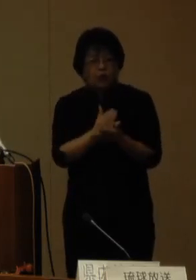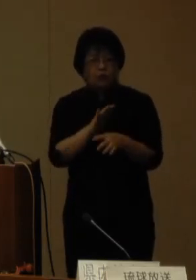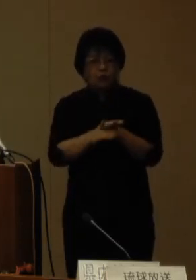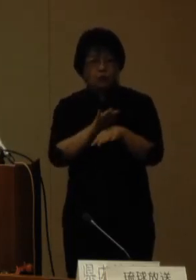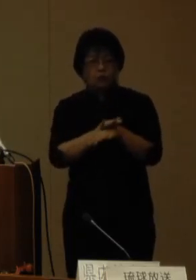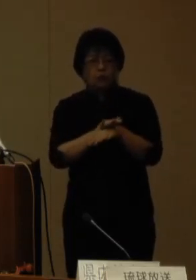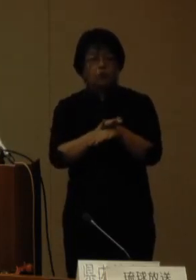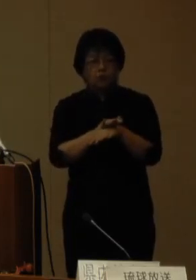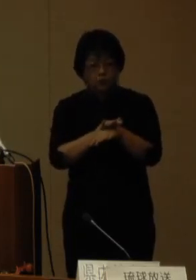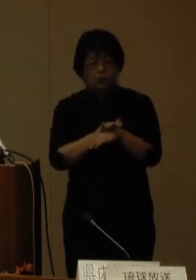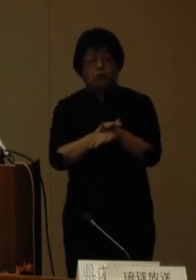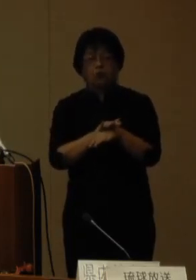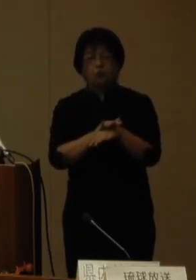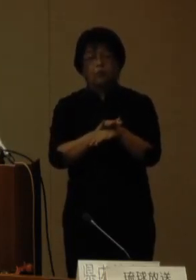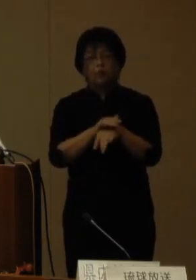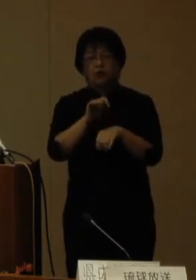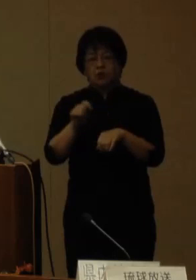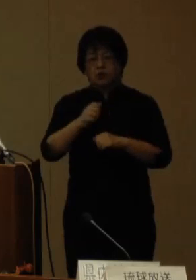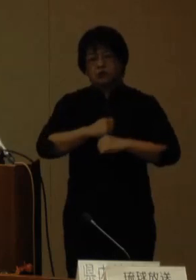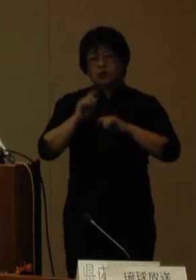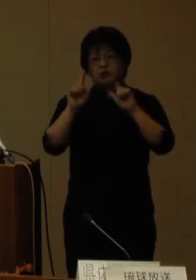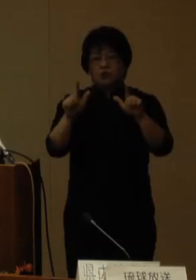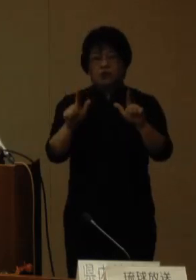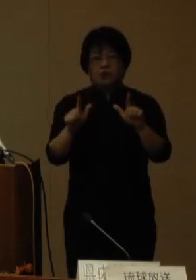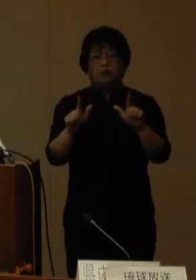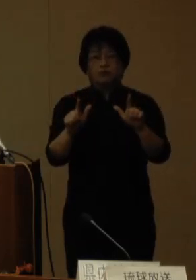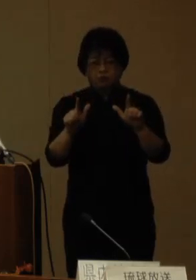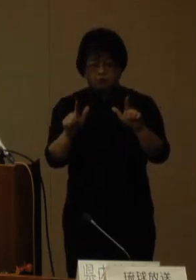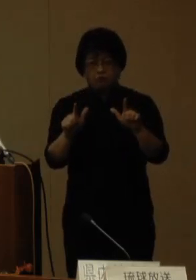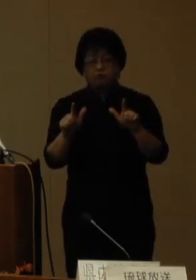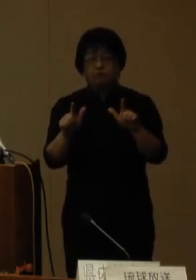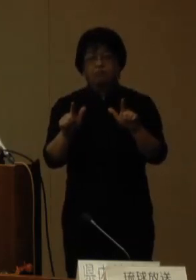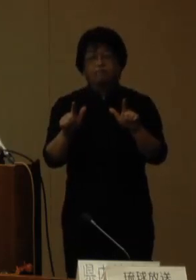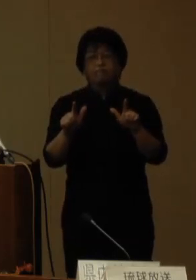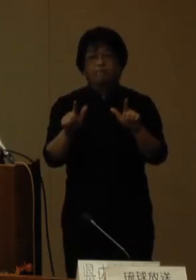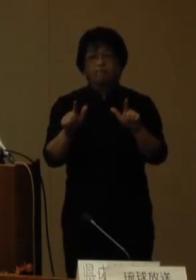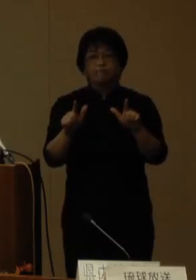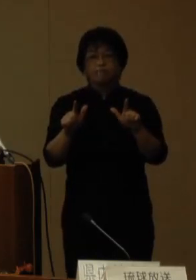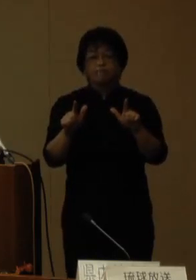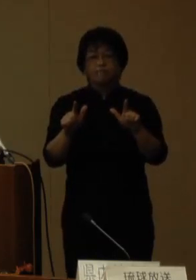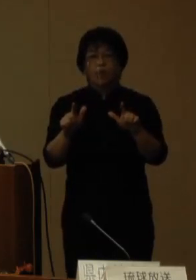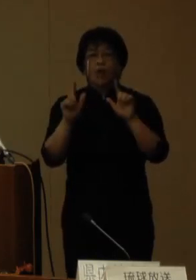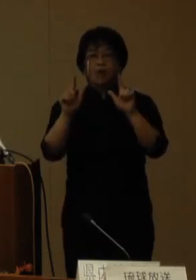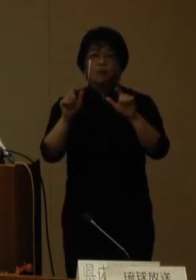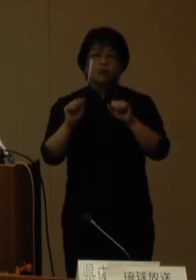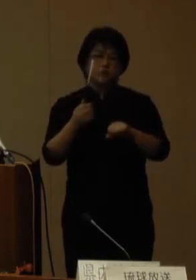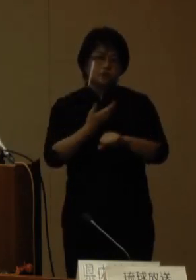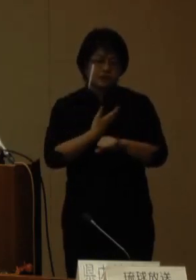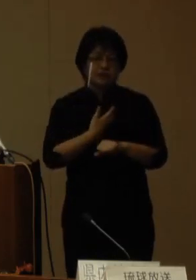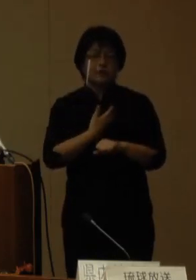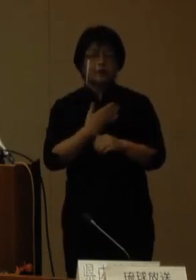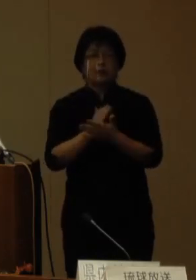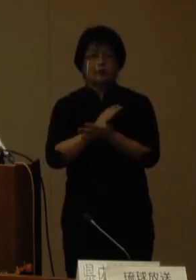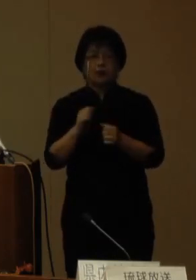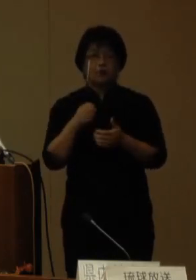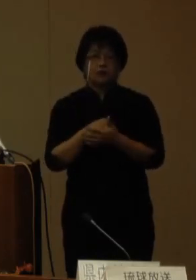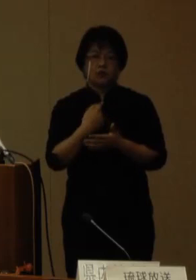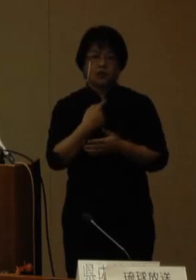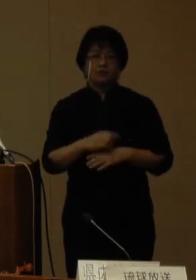で、このような緊急事態宣言に踏み込まざるを得ないという判断をしたものであります